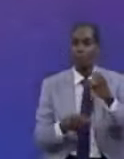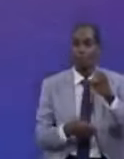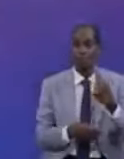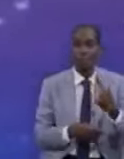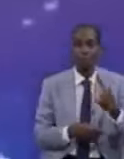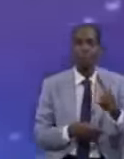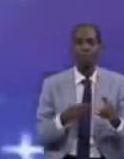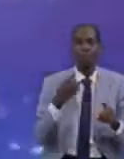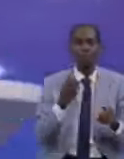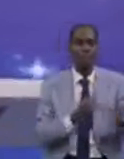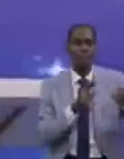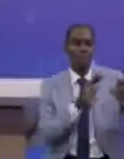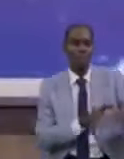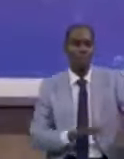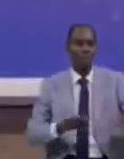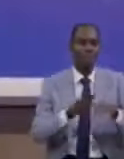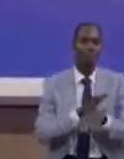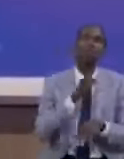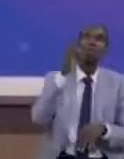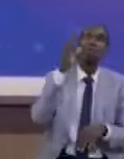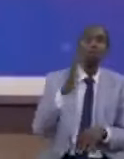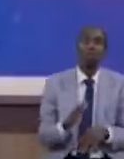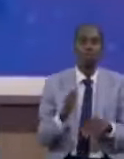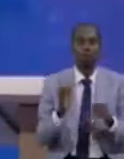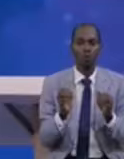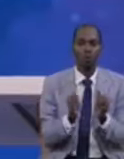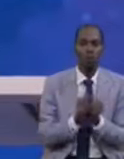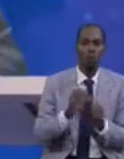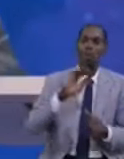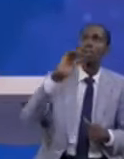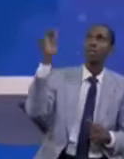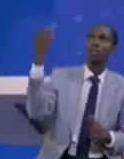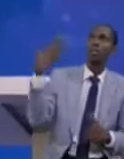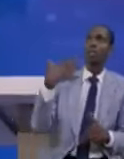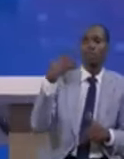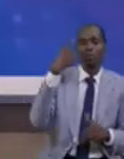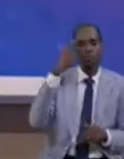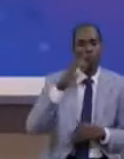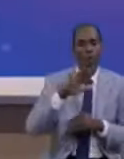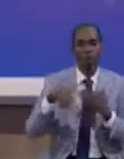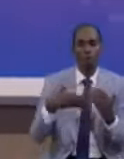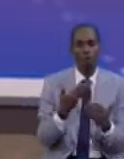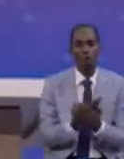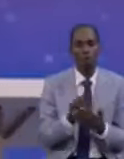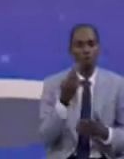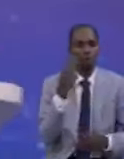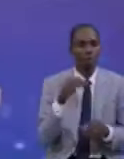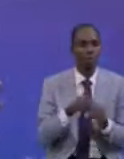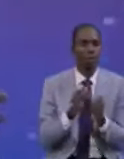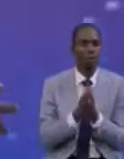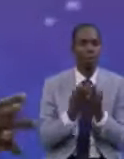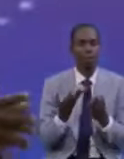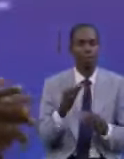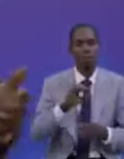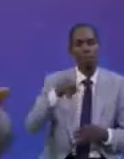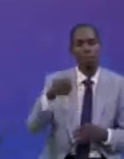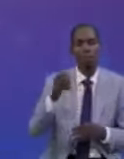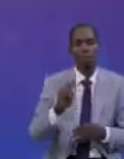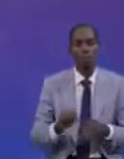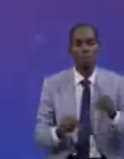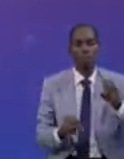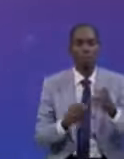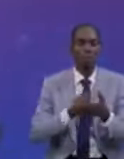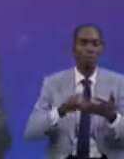miséricordieux ayant la grâce pour tous voyons Jean au chapitre 1 verset 16